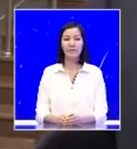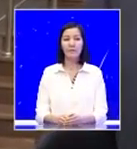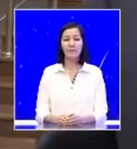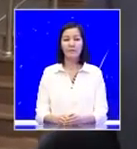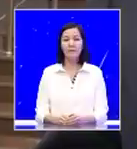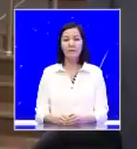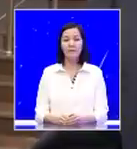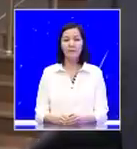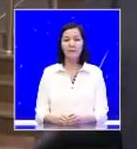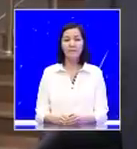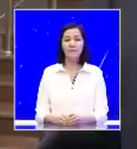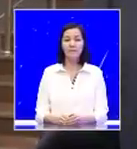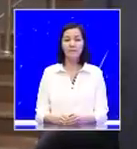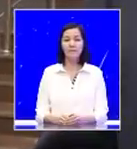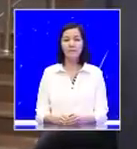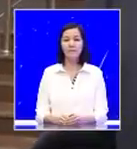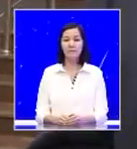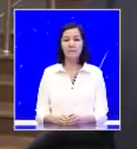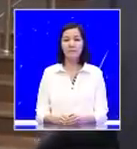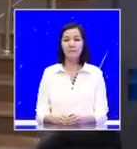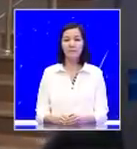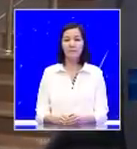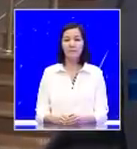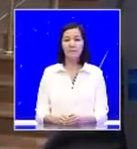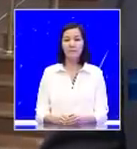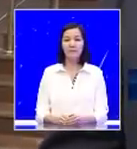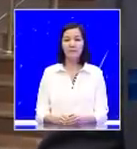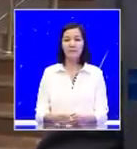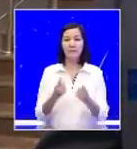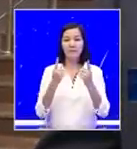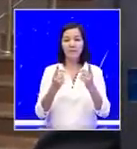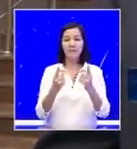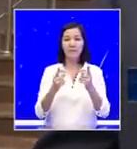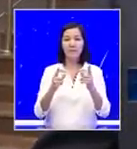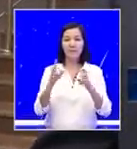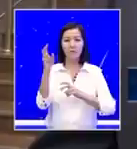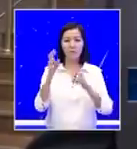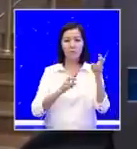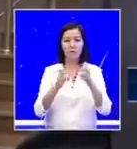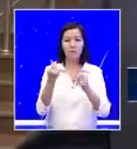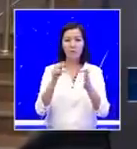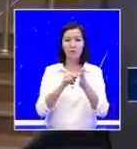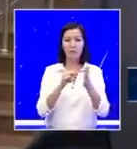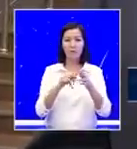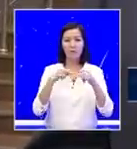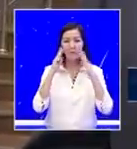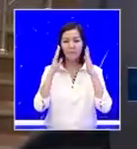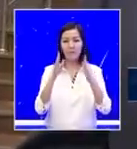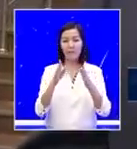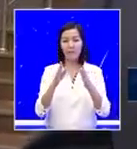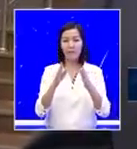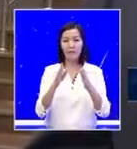фиксированную цену на свою продукцию в рамках того списка, который будет предоставляться. Ірі өндіріс ошақтары баға тұрақтылығына мән береді.